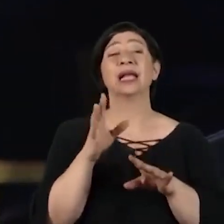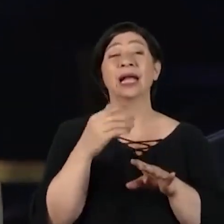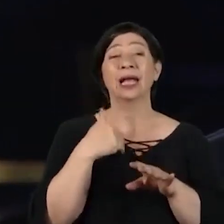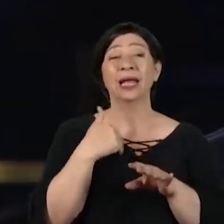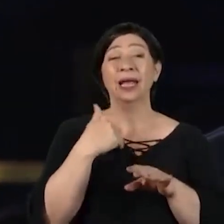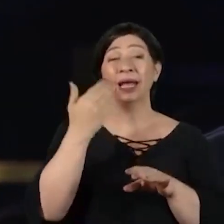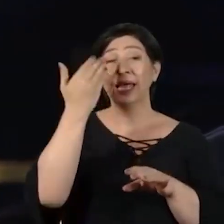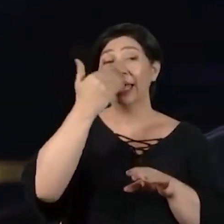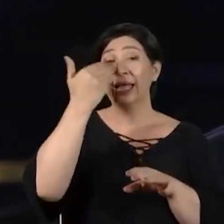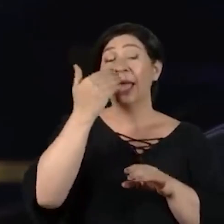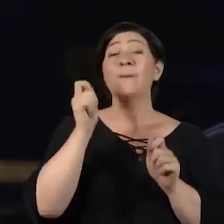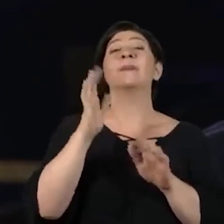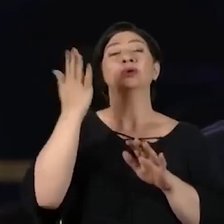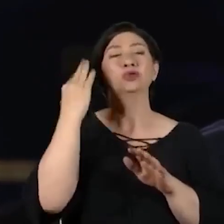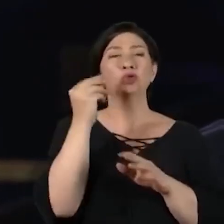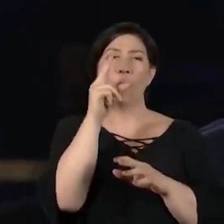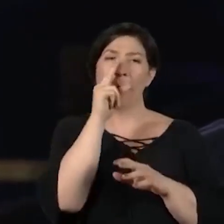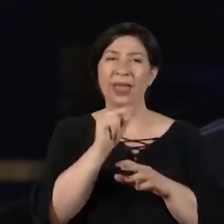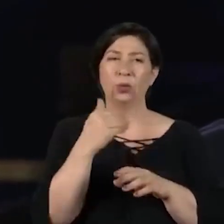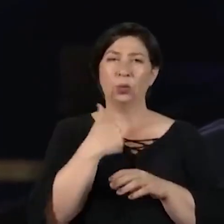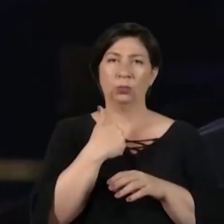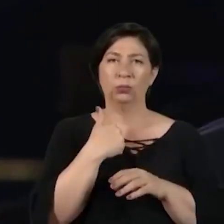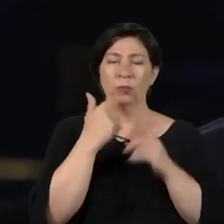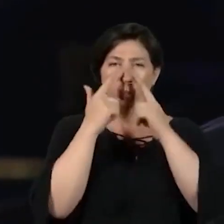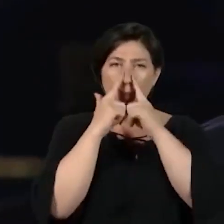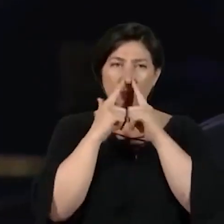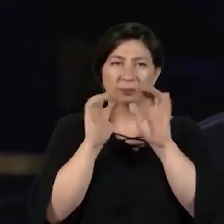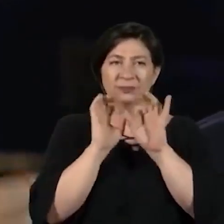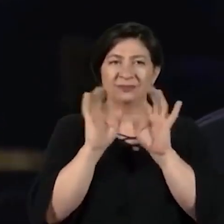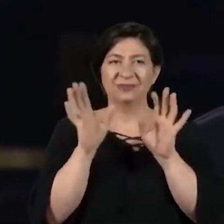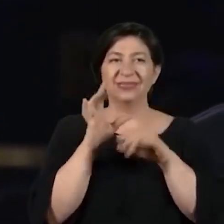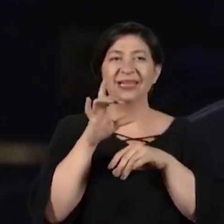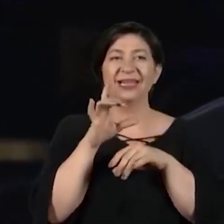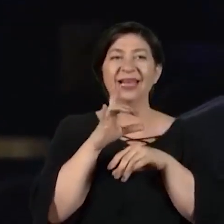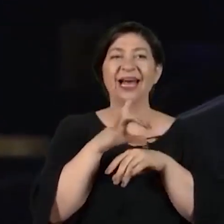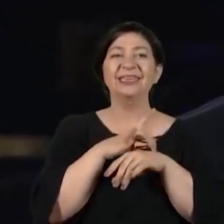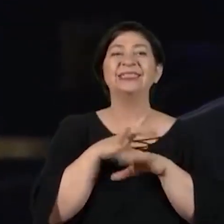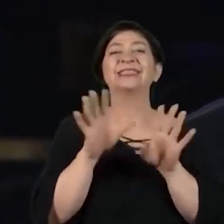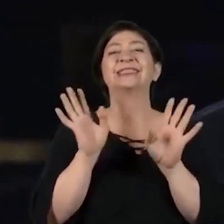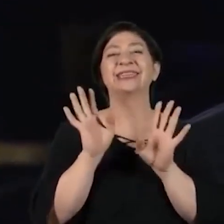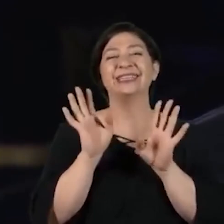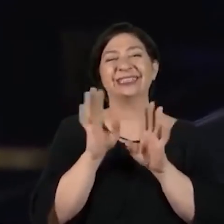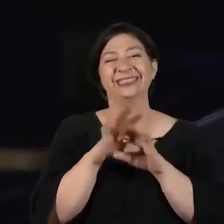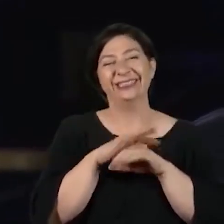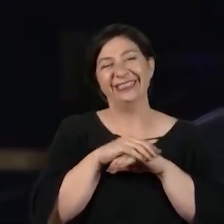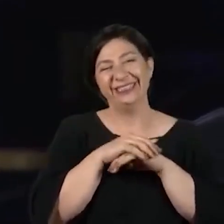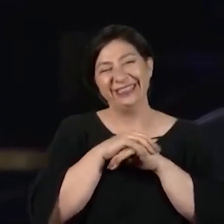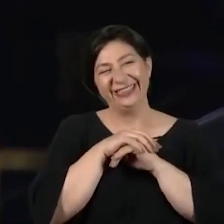iç yaptırmadan önce çok beğeniyordum. Yani, Allah Allah. Hastalık değildir. Değil yani. Umarım.